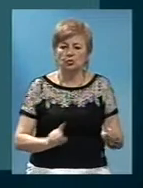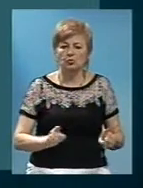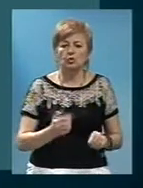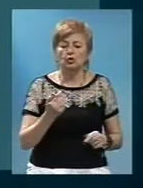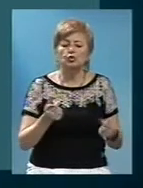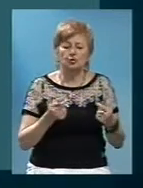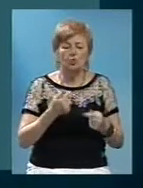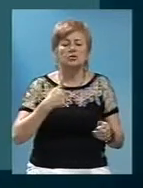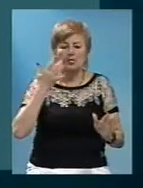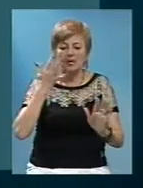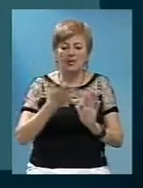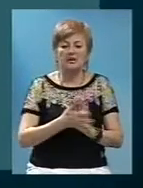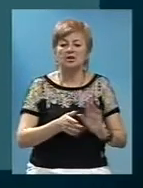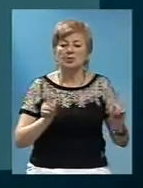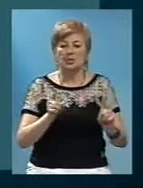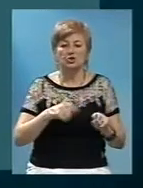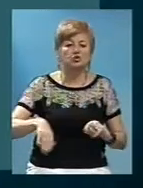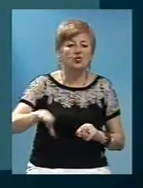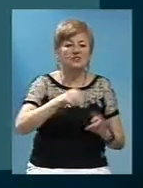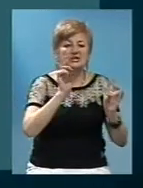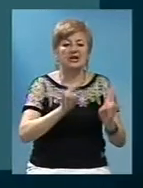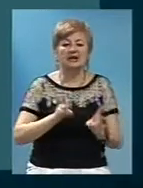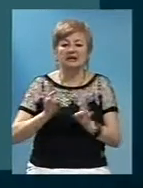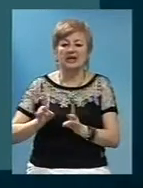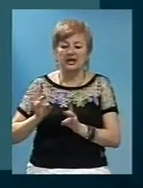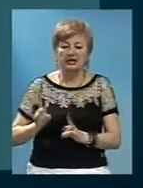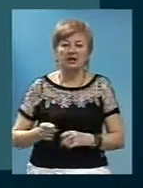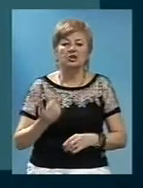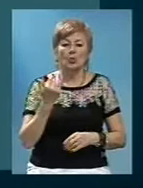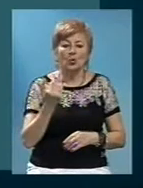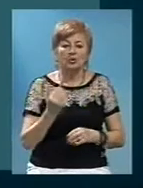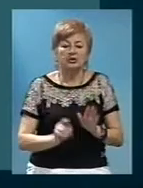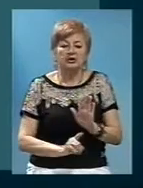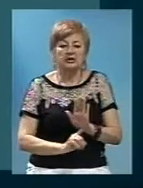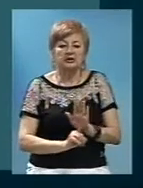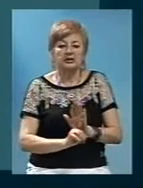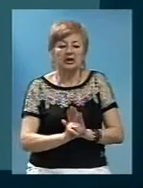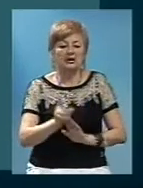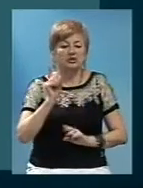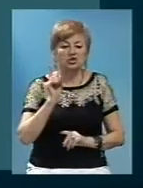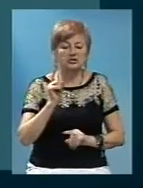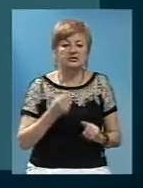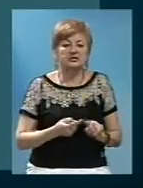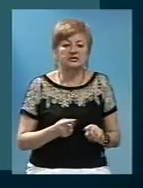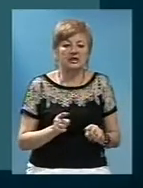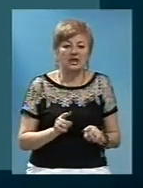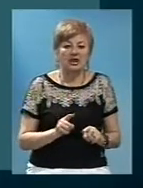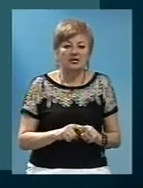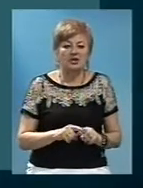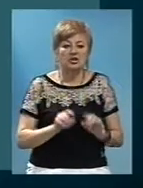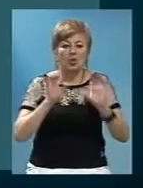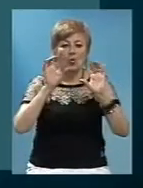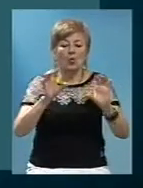чітко розуміли, що всі трагедії, вони ведуться саме звідти, з цього